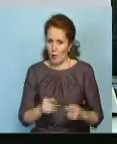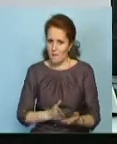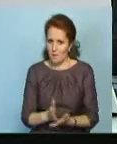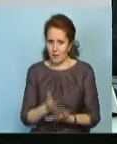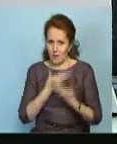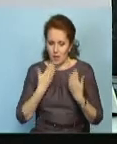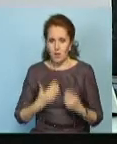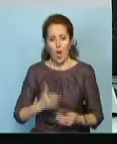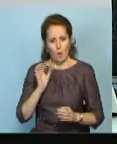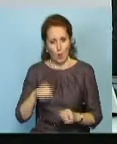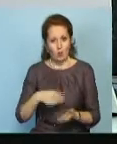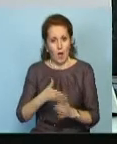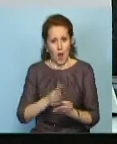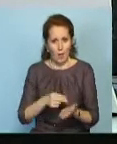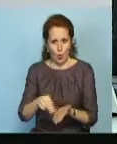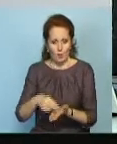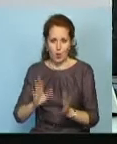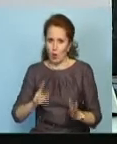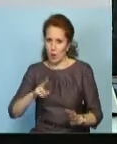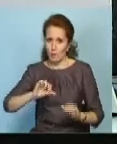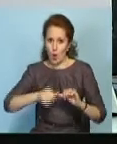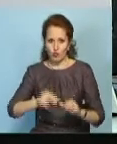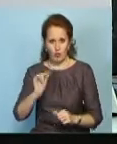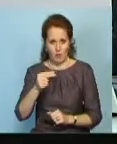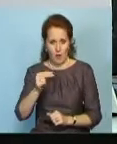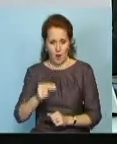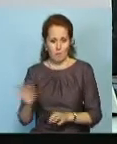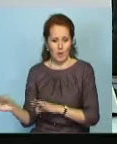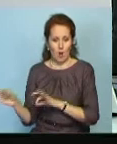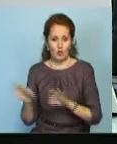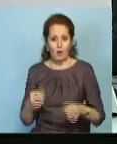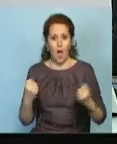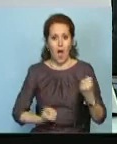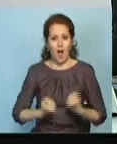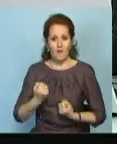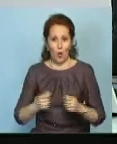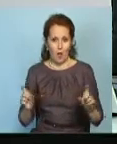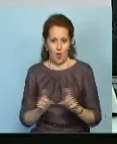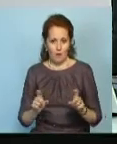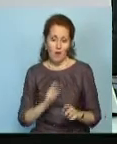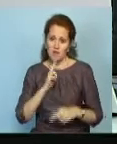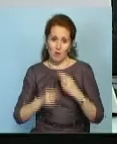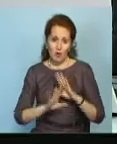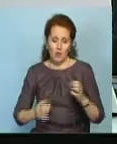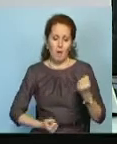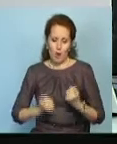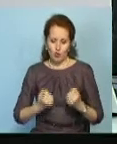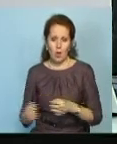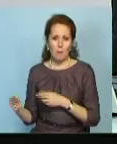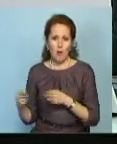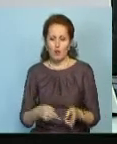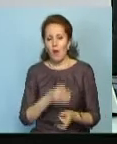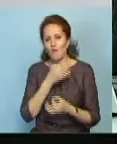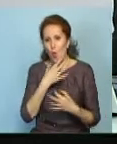по четвергам, когда к ним приезжает автолавка. Селяне не жалуются, радуются уже тому, что машина с продуктами приходит в любую погоду.